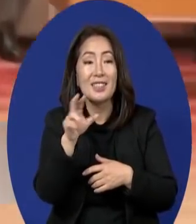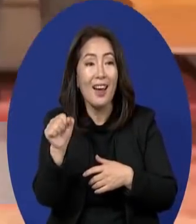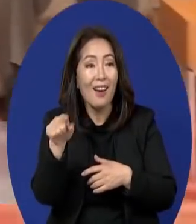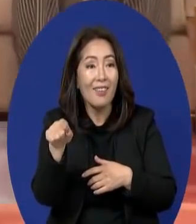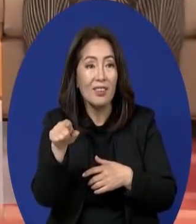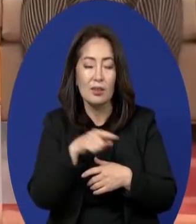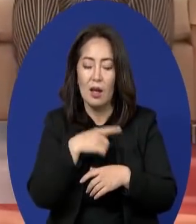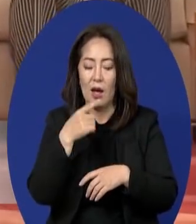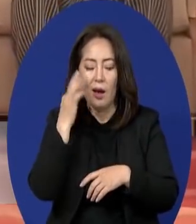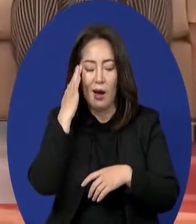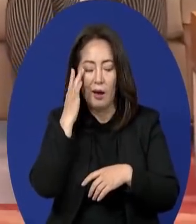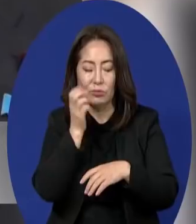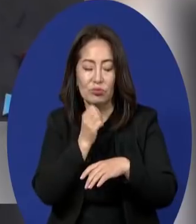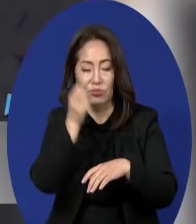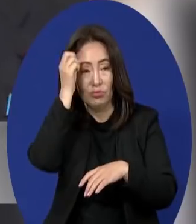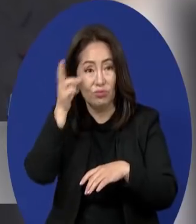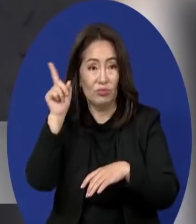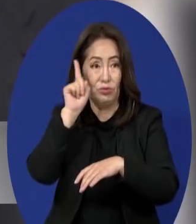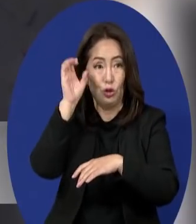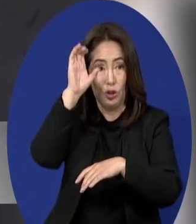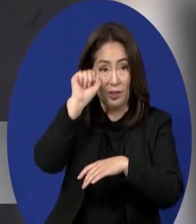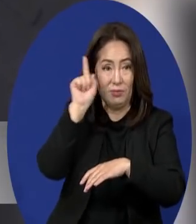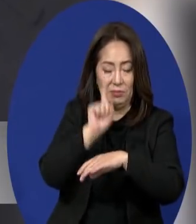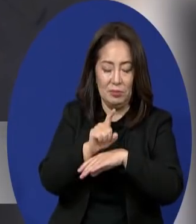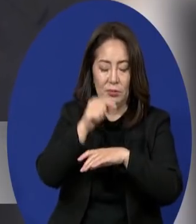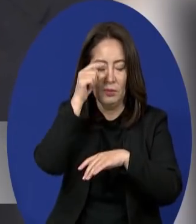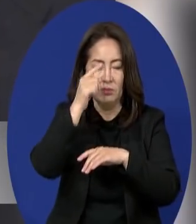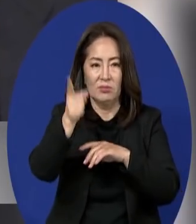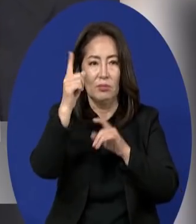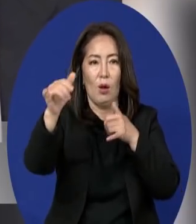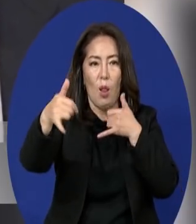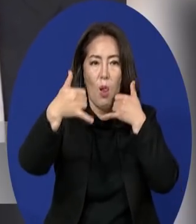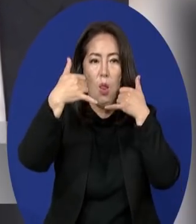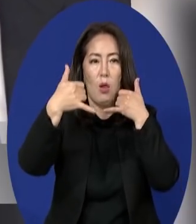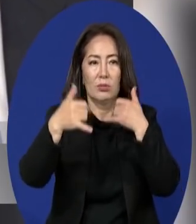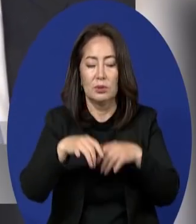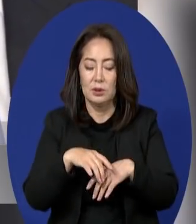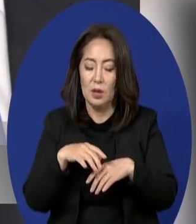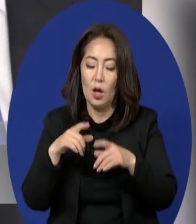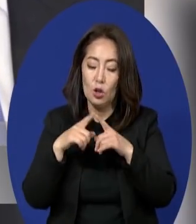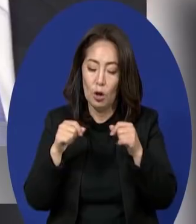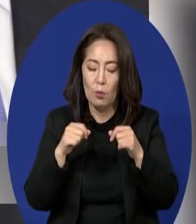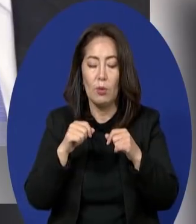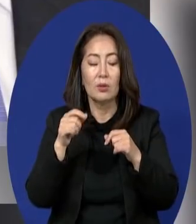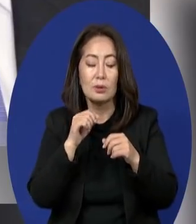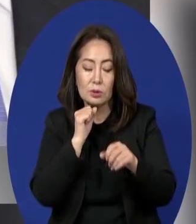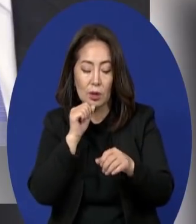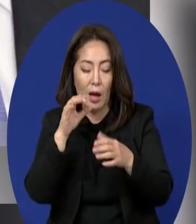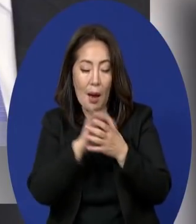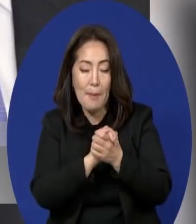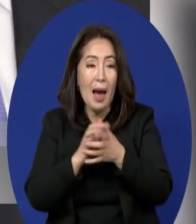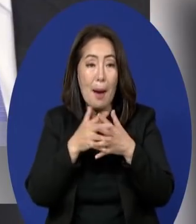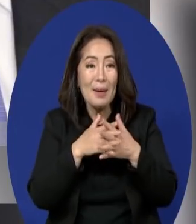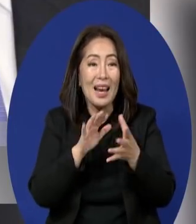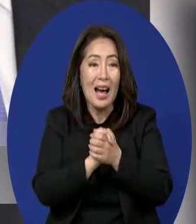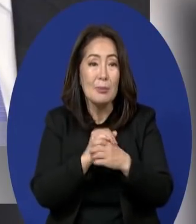гадаад улсын төрийн тэргүүнтэй ярьсан нь энэ юм аа. Түүний энэ алхам Япон улсын Америк нэгдсэн улстай хөгжүүлж ирсэн холбоотны харилцаанд өндөр ач холбогдол өгдөг,